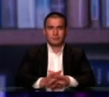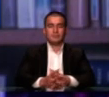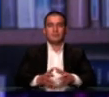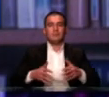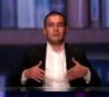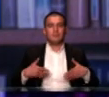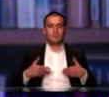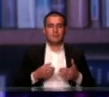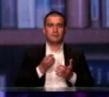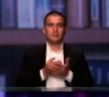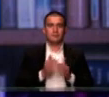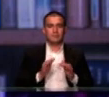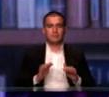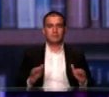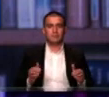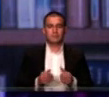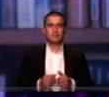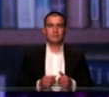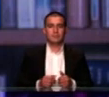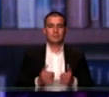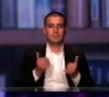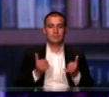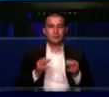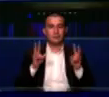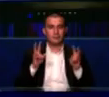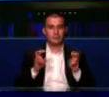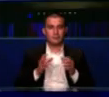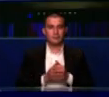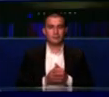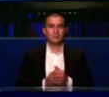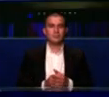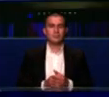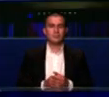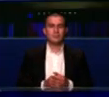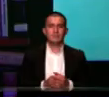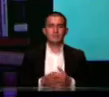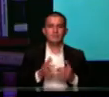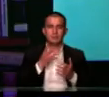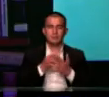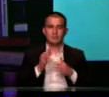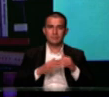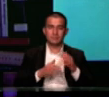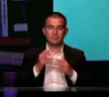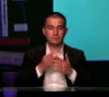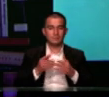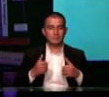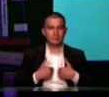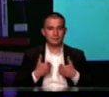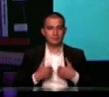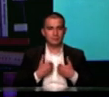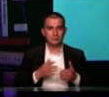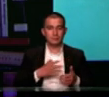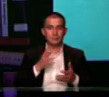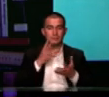Assalomu alaykum aziz o'quvchilar. Bugungi mavzuyimiz amaliy mashg'ulot